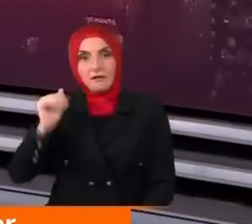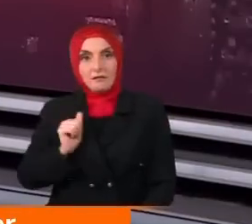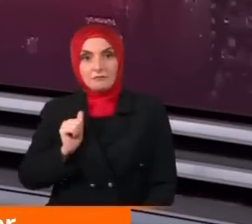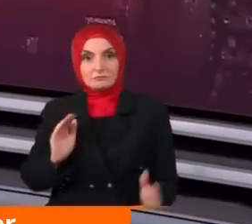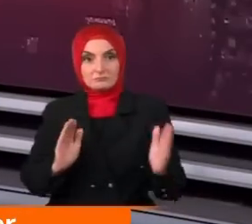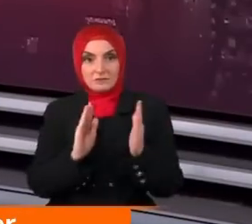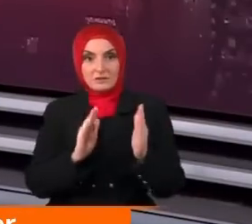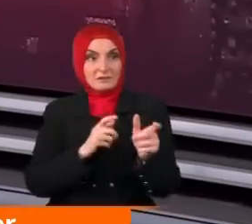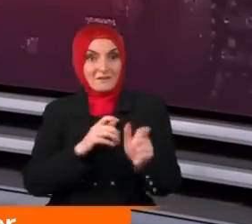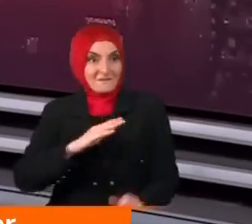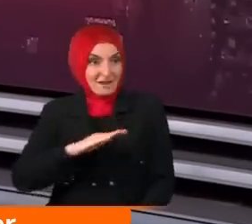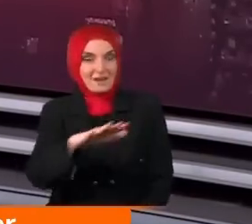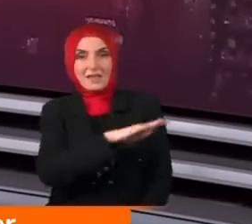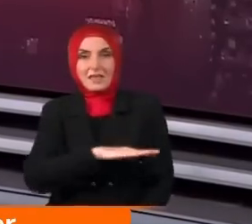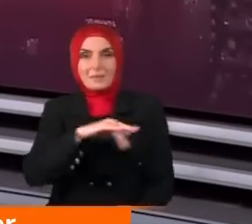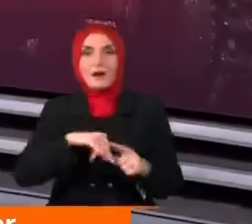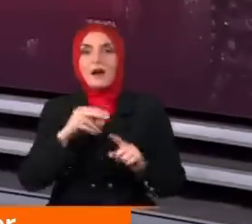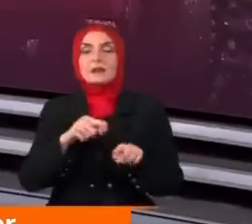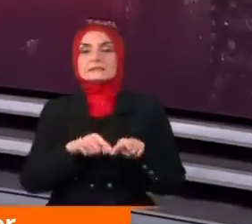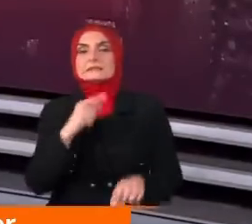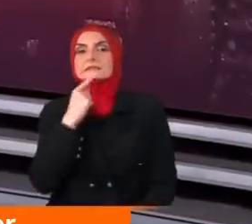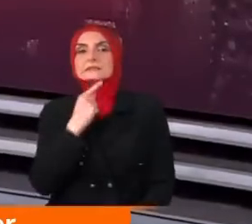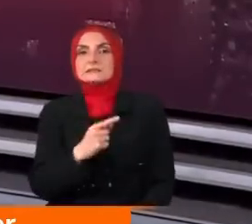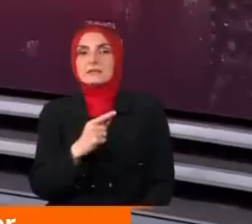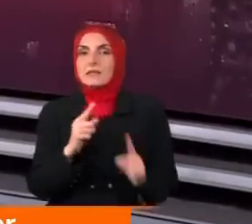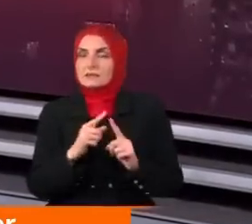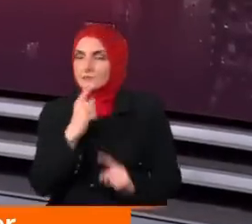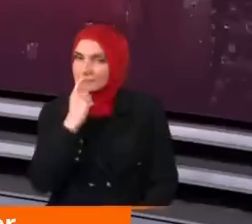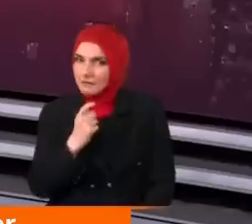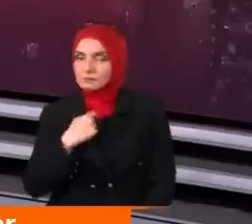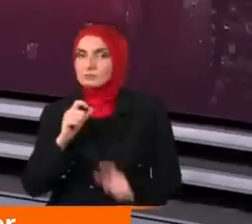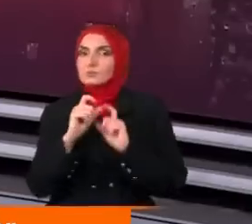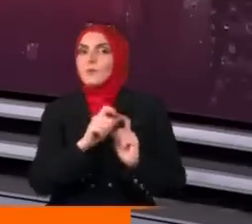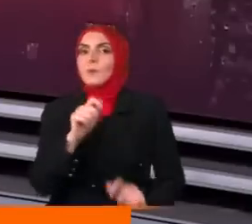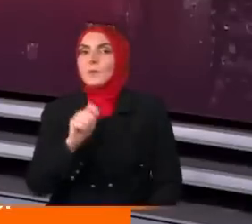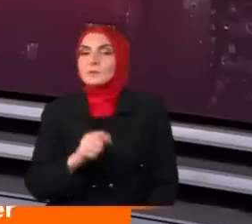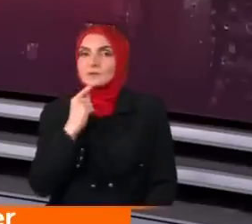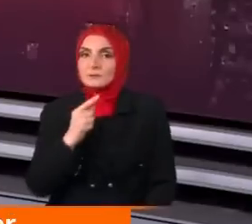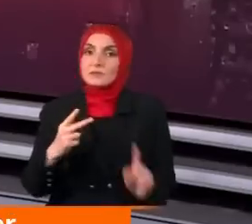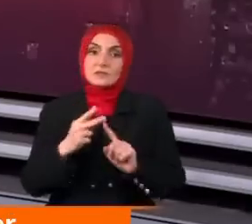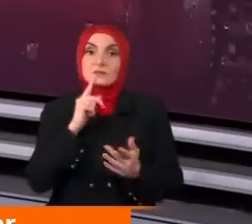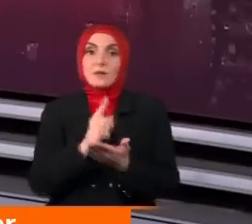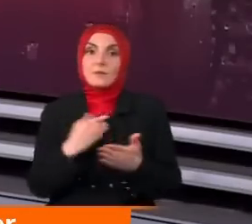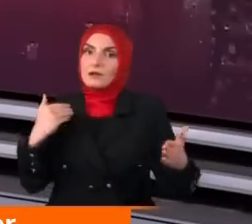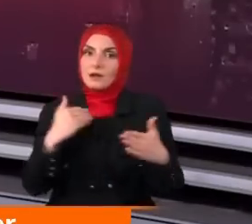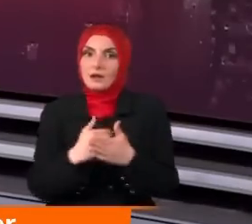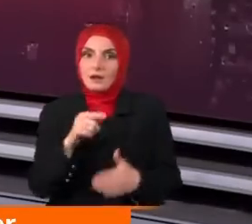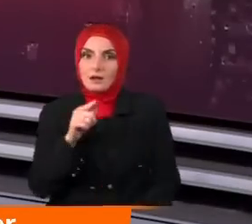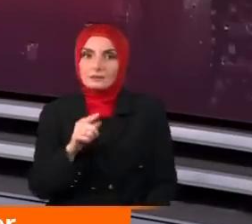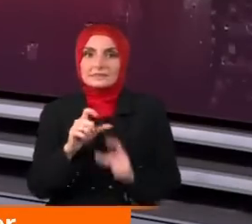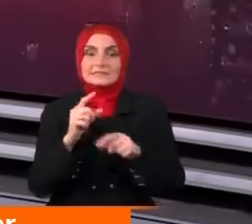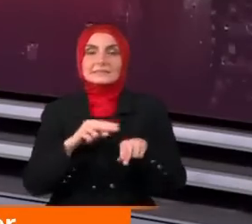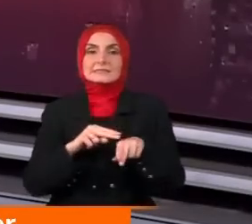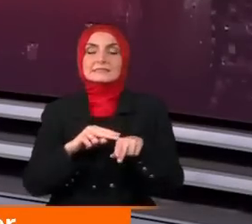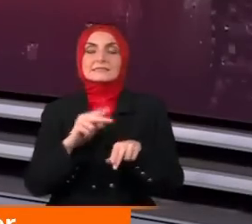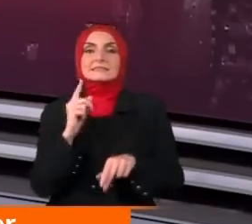haindir, hesabını çok sert şekilde soracağız dedi. İkinci bir emre kadar ülkede sıkı yönetim ilan etti Putin. Kalkışmanın başındaki